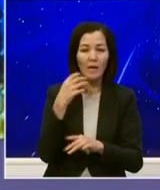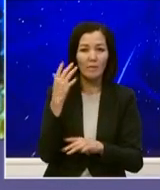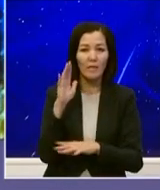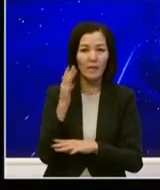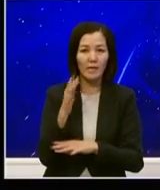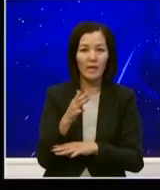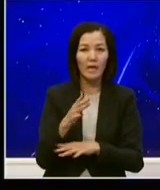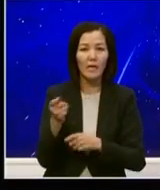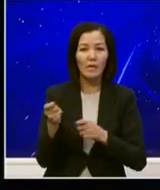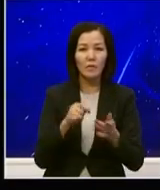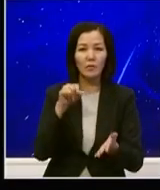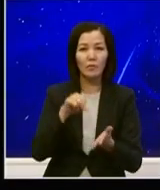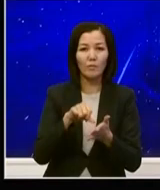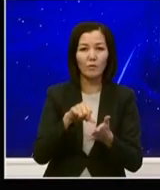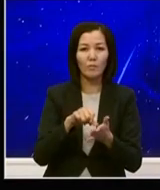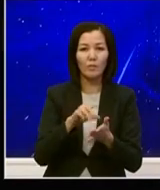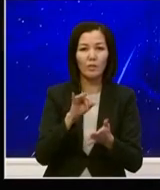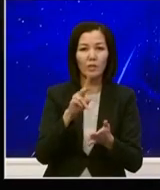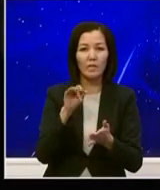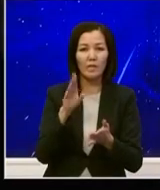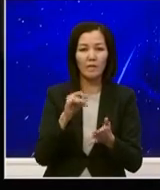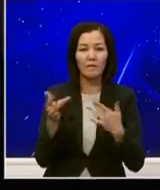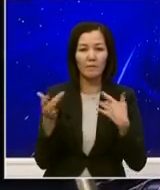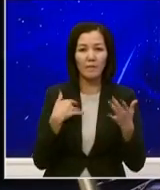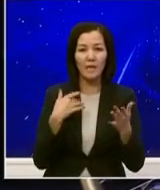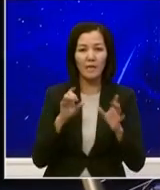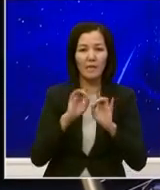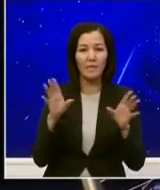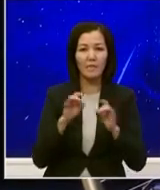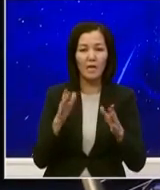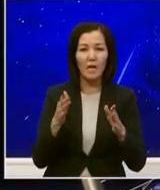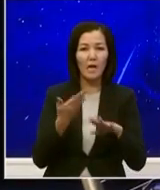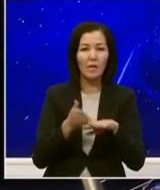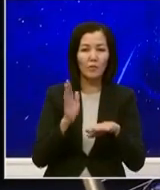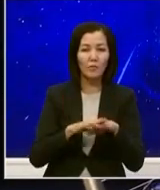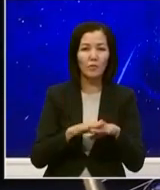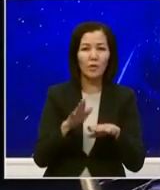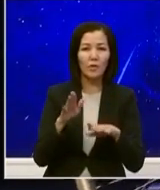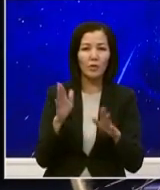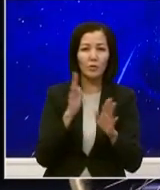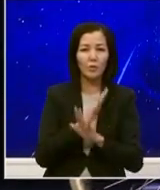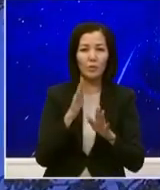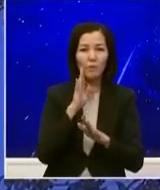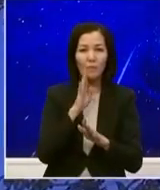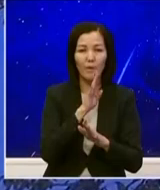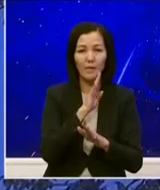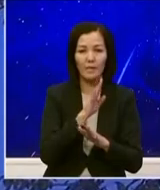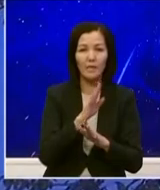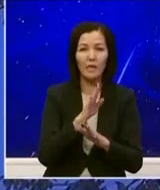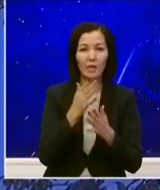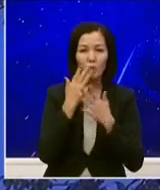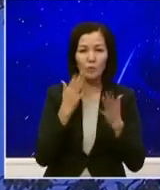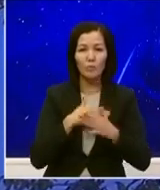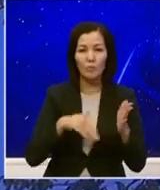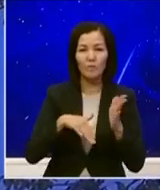постановки выступил Фархат Жилгильдиев. В спектакле рассказывается о нелегкой судьбе матери, с любовью вырастившей своих детей, но